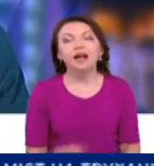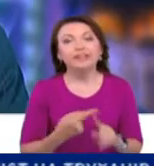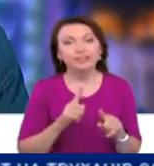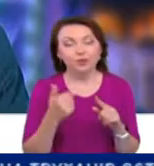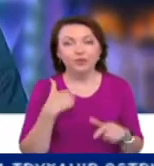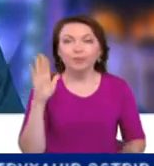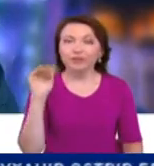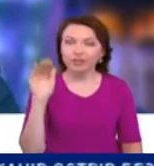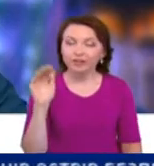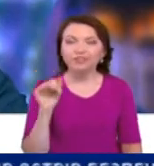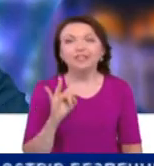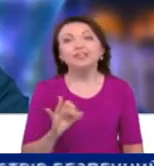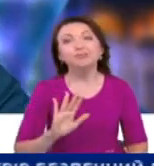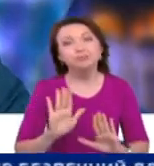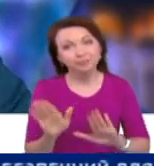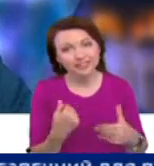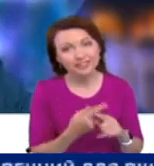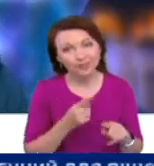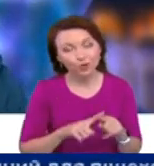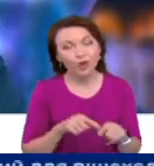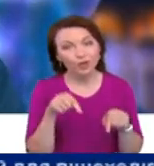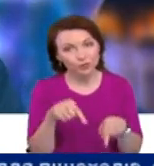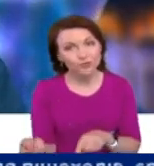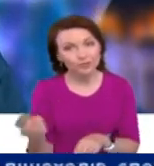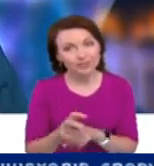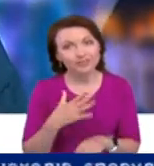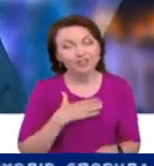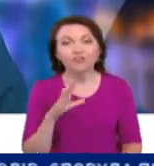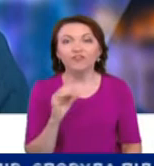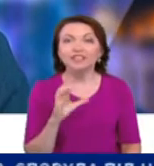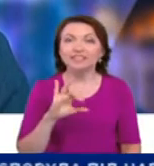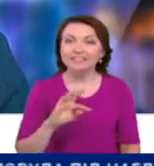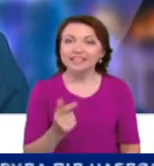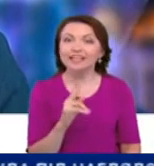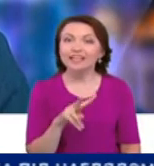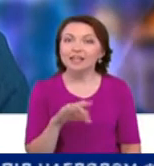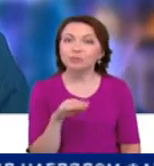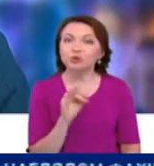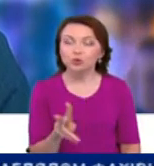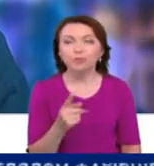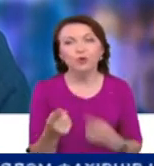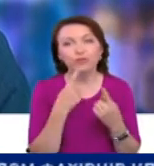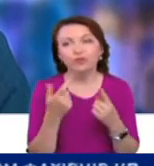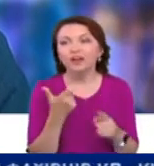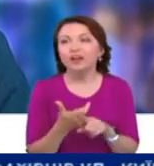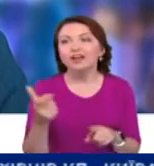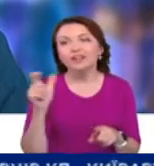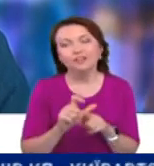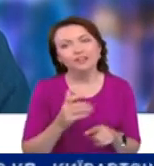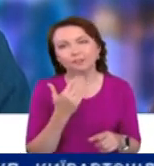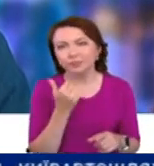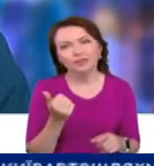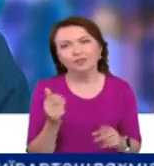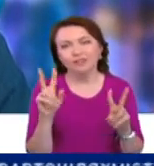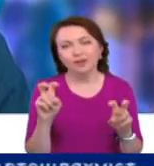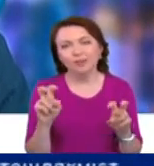я прощаюся, і після цього в цю студію прийде наш Василь Климчук, який поговорить про таку нашумілу тему, як